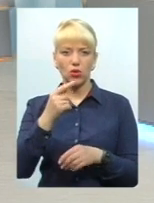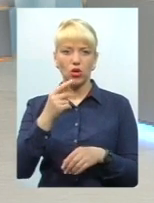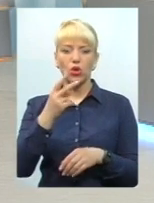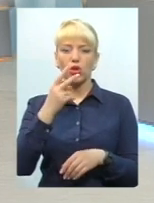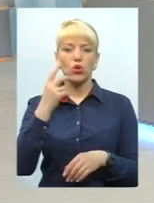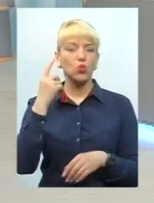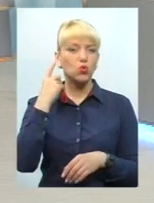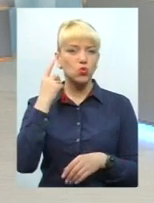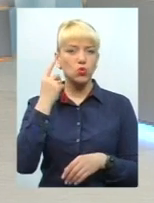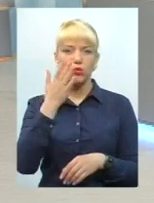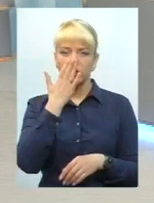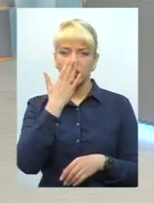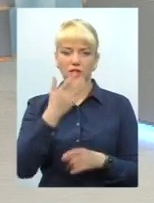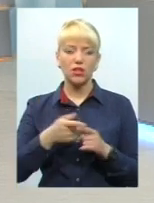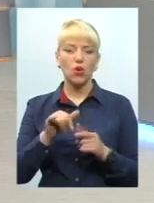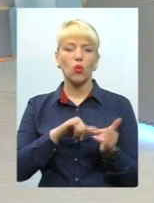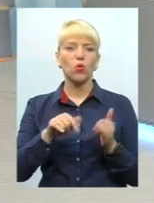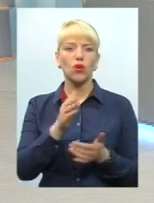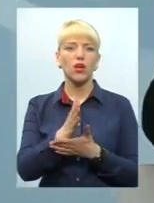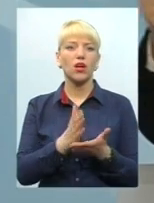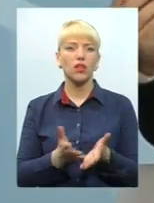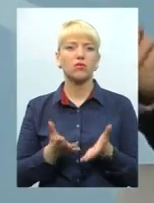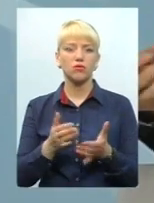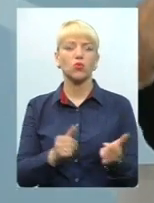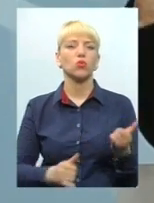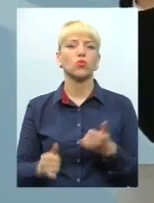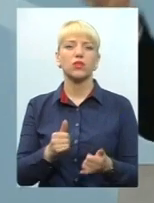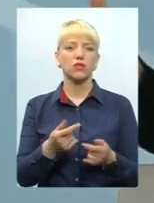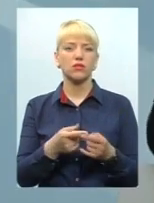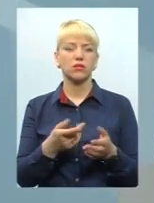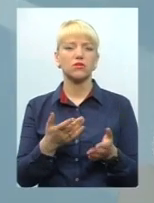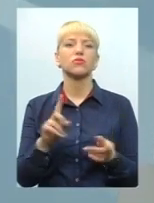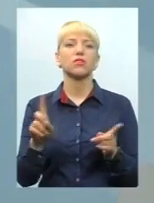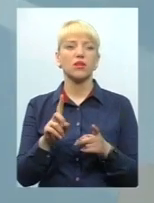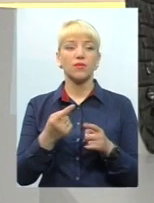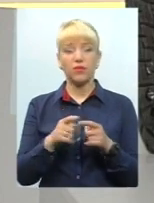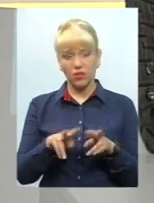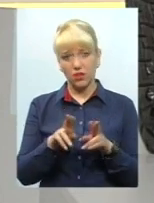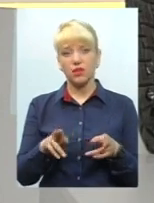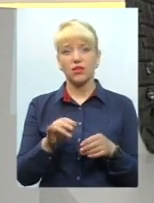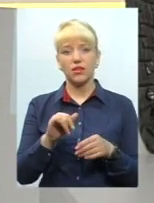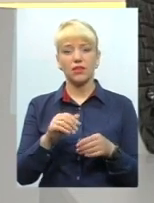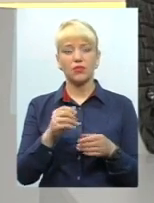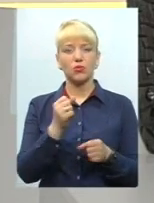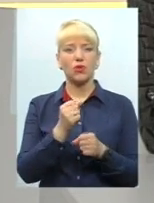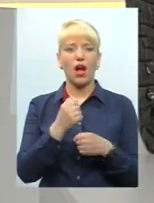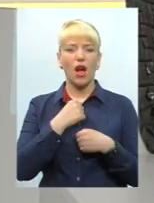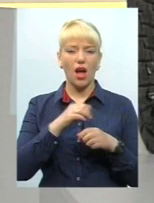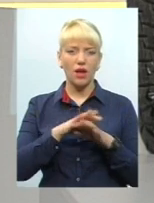куди вона там цілу піч хліба закладає і так далі. І ви розумієте, значить, і в діючій армії, і